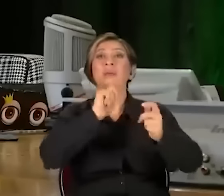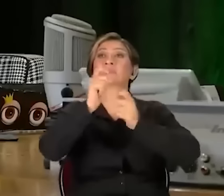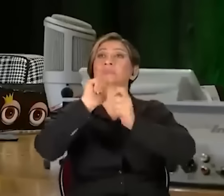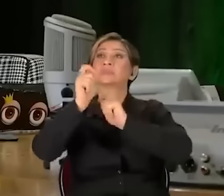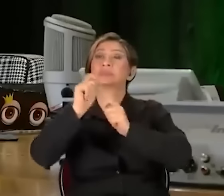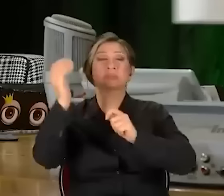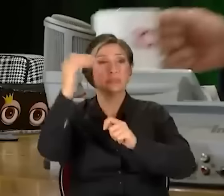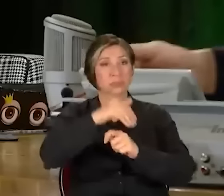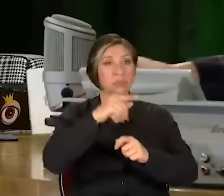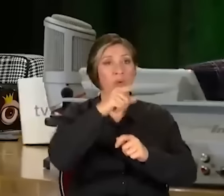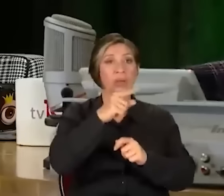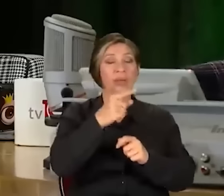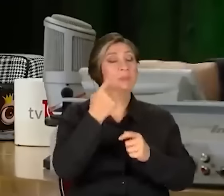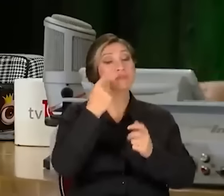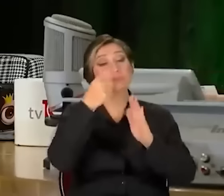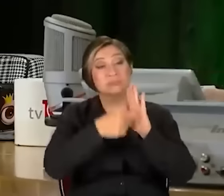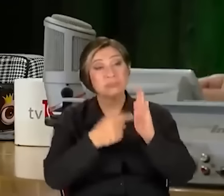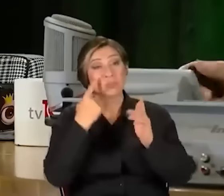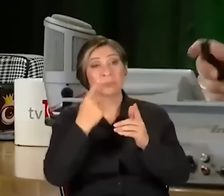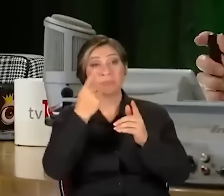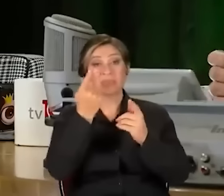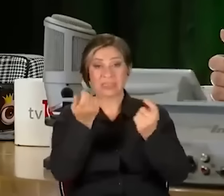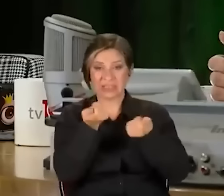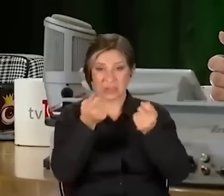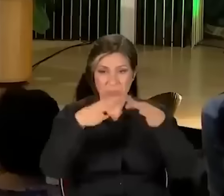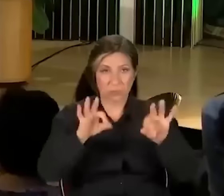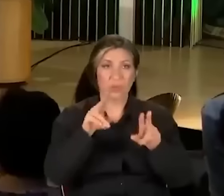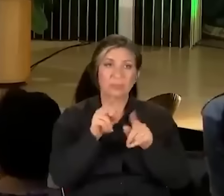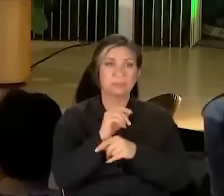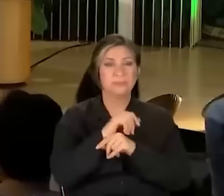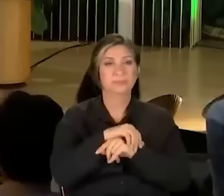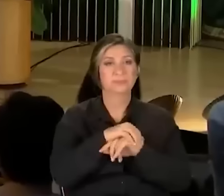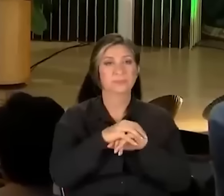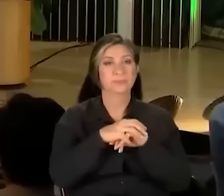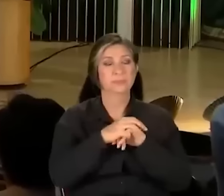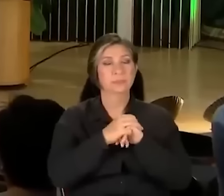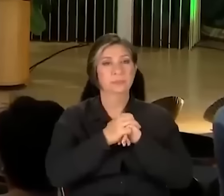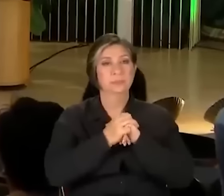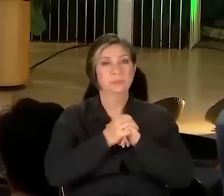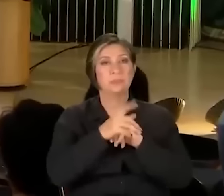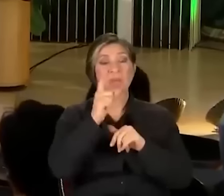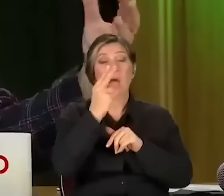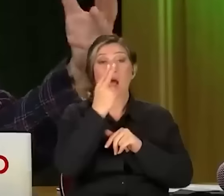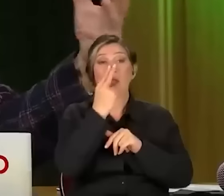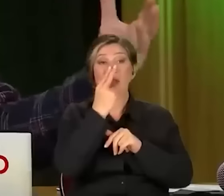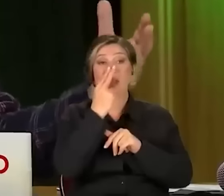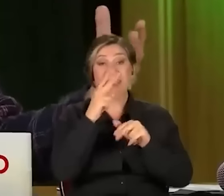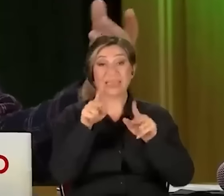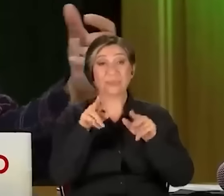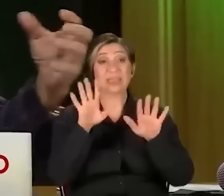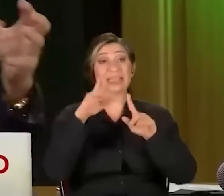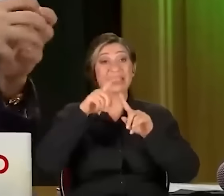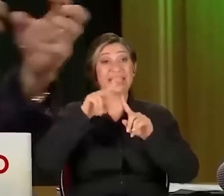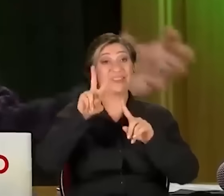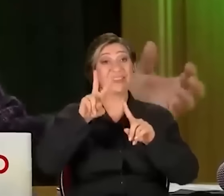görüşüyorlar. Markalar geldiğinde işte onların briefine göre bir içerik hazırlanıyor vesaire. Ama bir alışılageldik tarzda